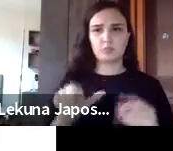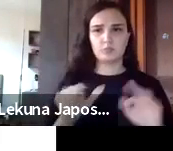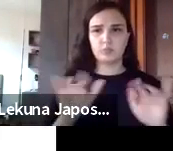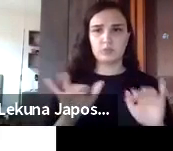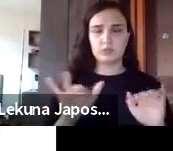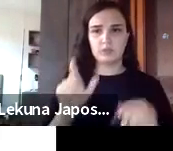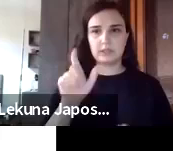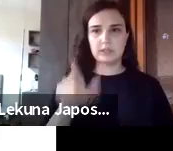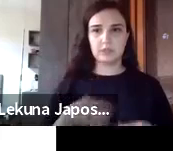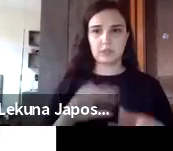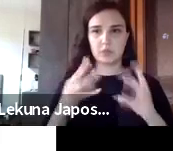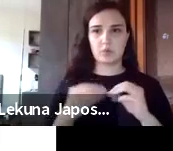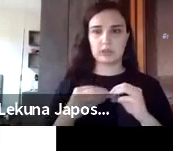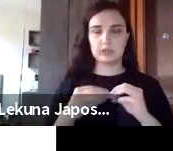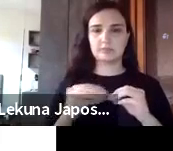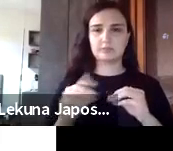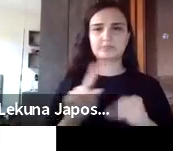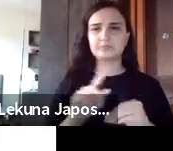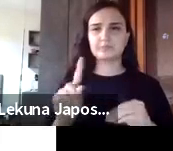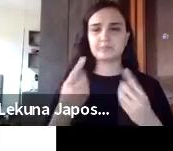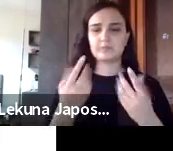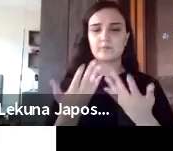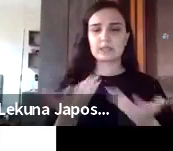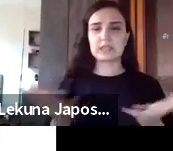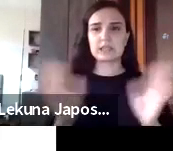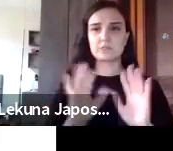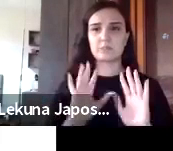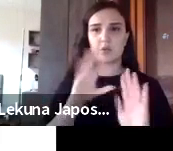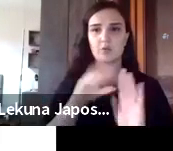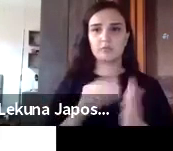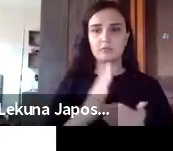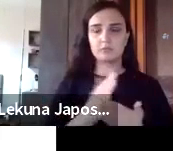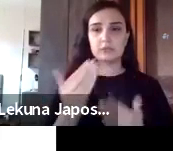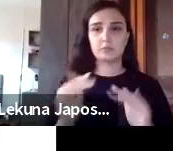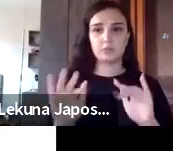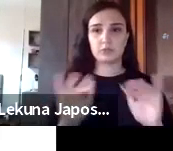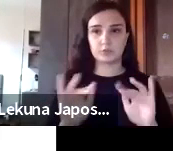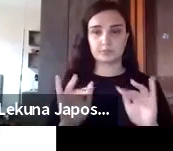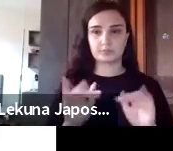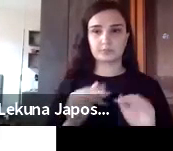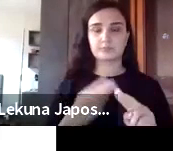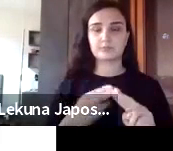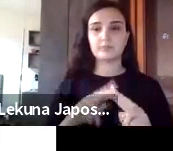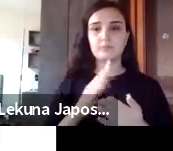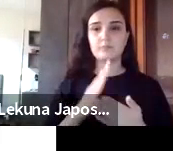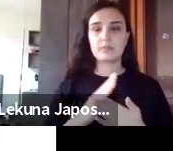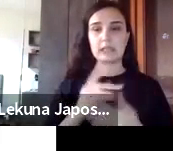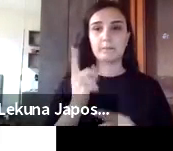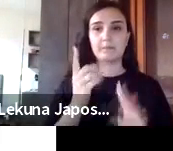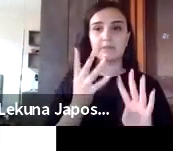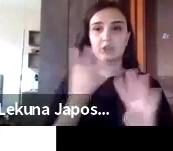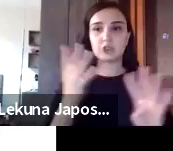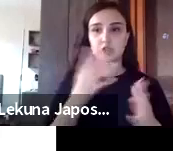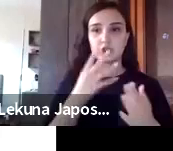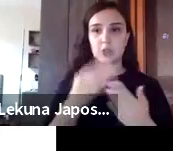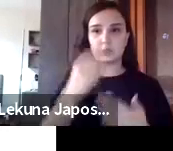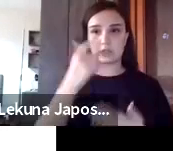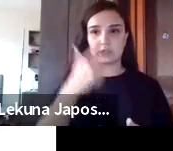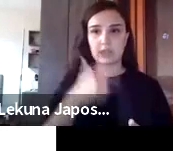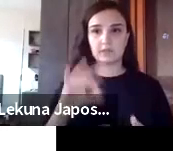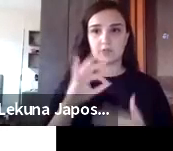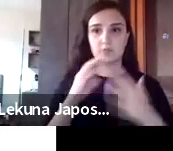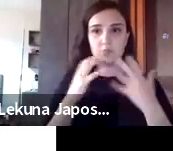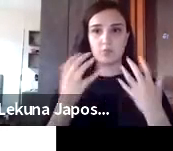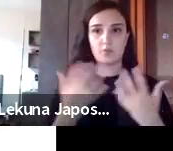ფუნქციონირებს ზოგადად ადამიანი, ხო, რა სფეროებზე გადის მისი ფუნქციონირება. ეს არის პირველ რიგში საკუთარი თავის მოვლა.